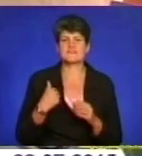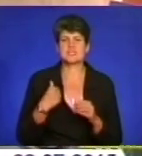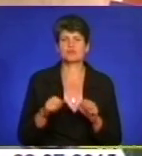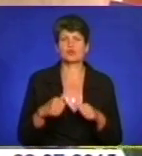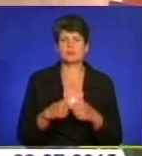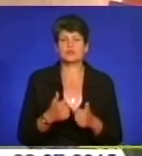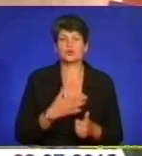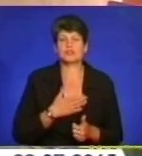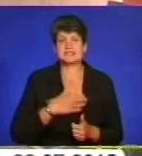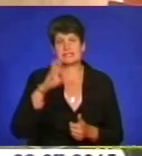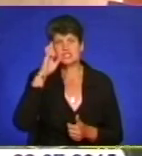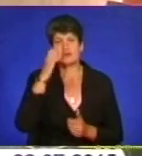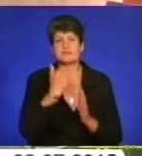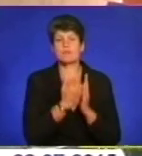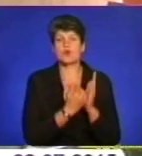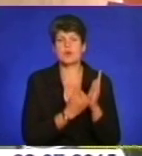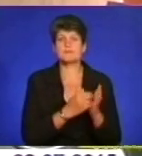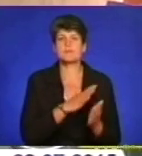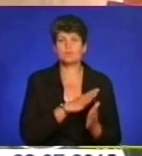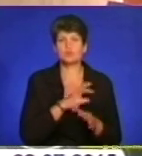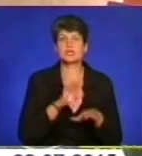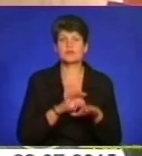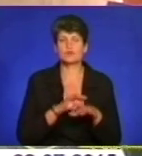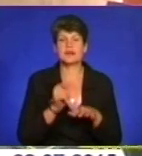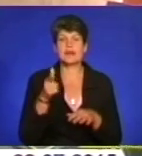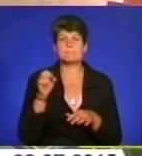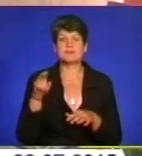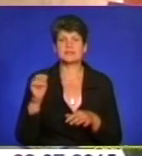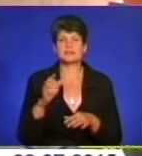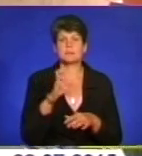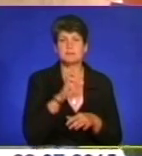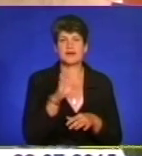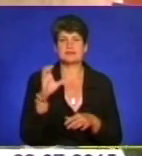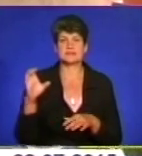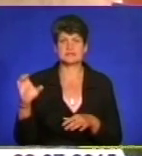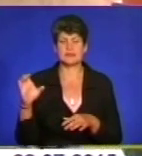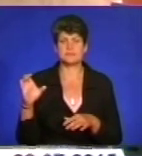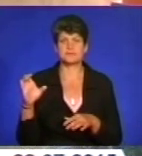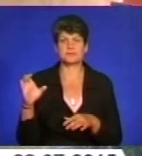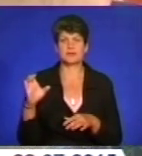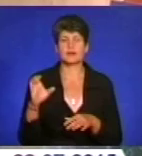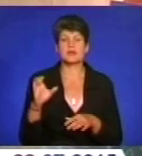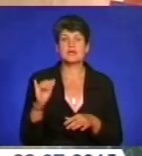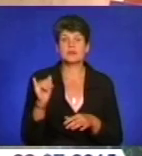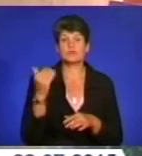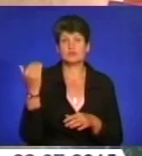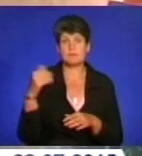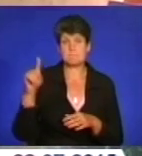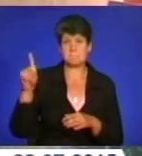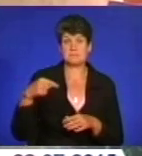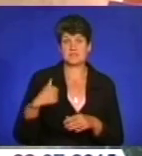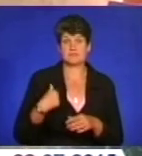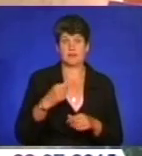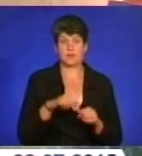нас на державній програмі знаходилися хворі з гепатитом В і С, і з гепатитом С, і вони призивалися